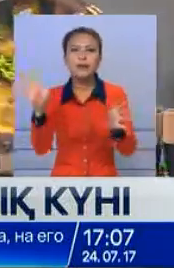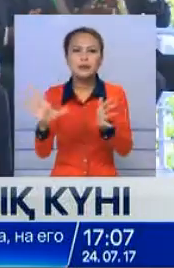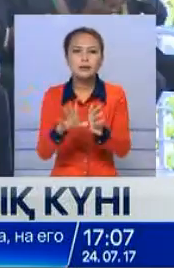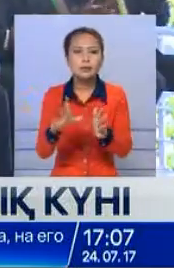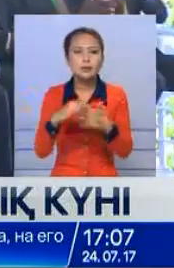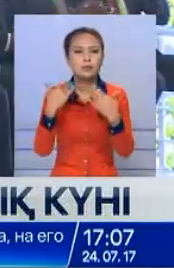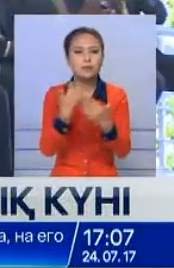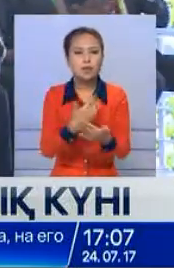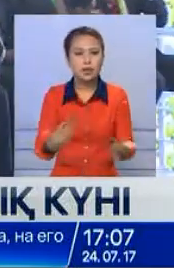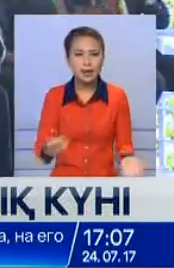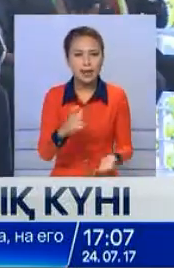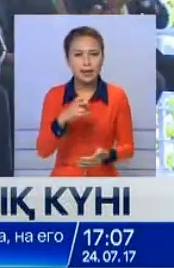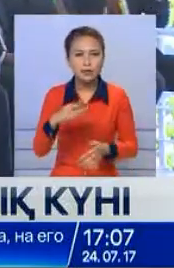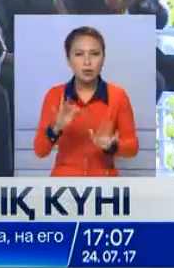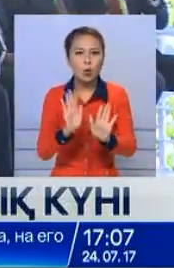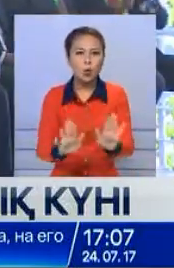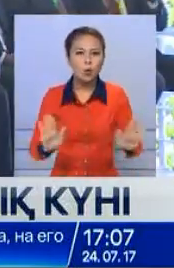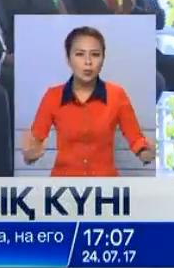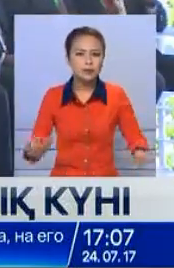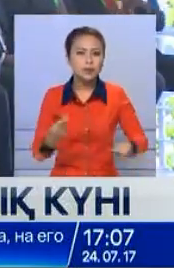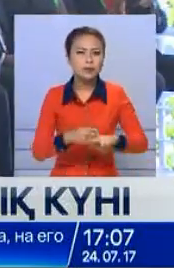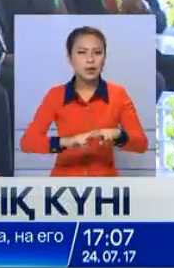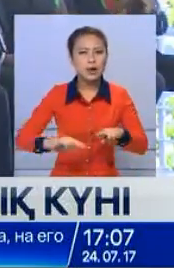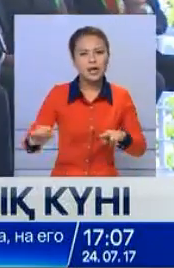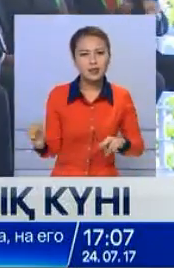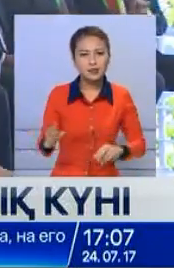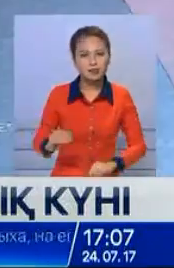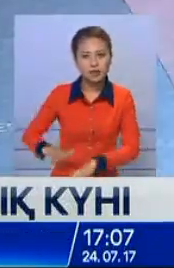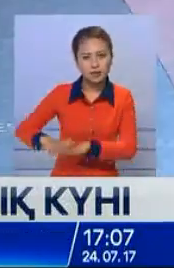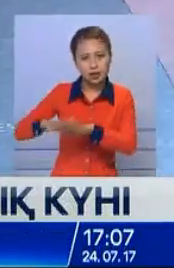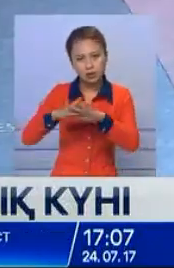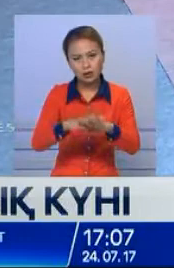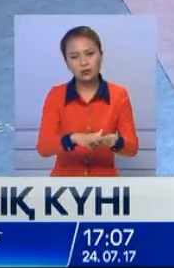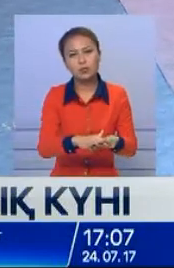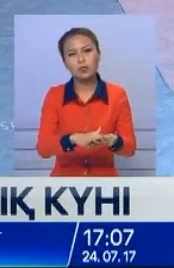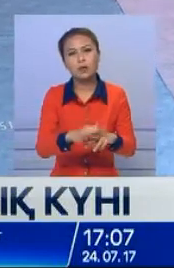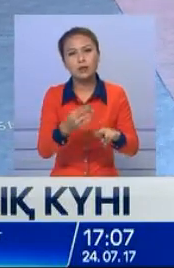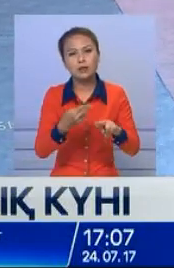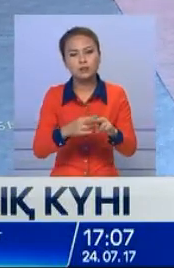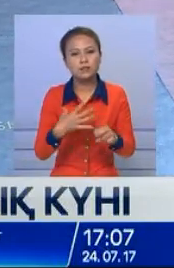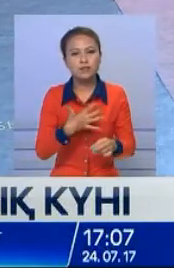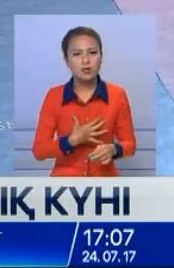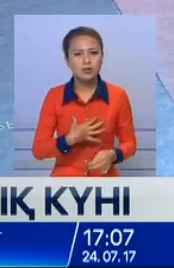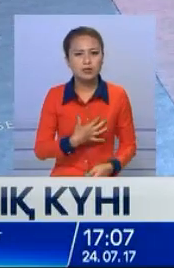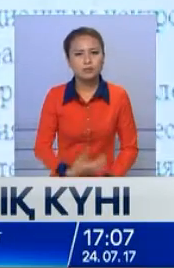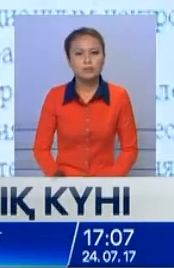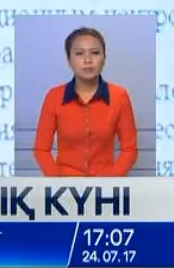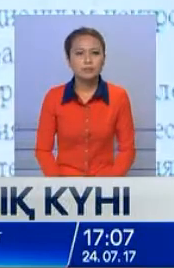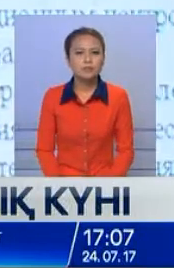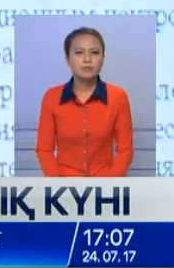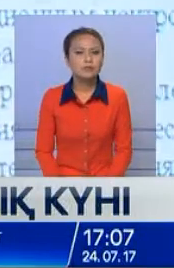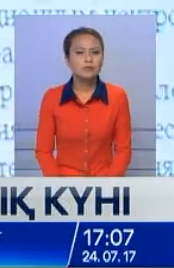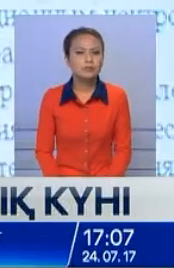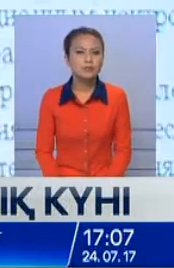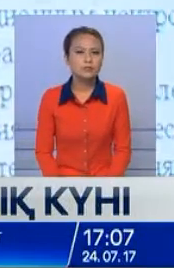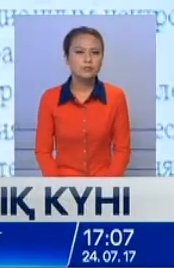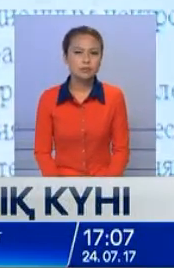береді. Сондықтан Экспо көрмесіне олар әріптестікті арттырып, инвестиция тарту мақсатымен қатысып отыр.